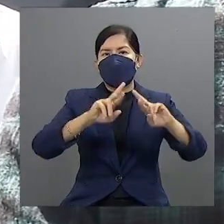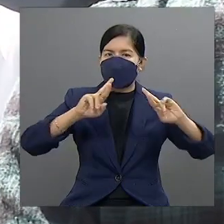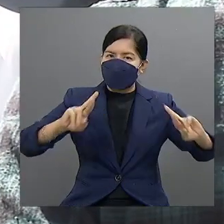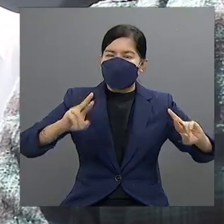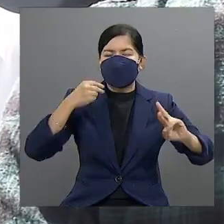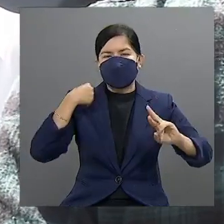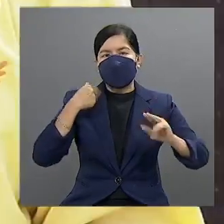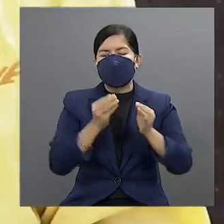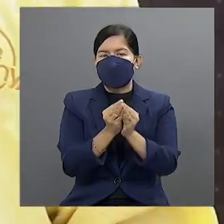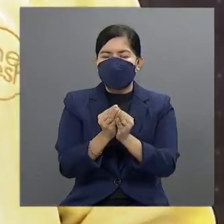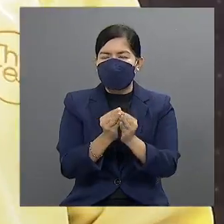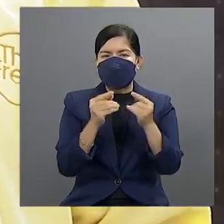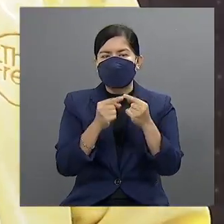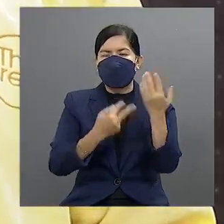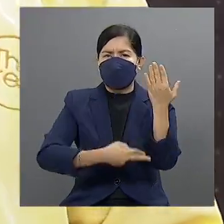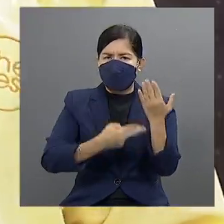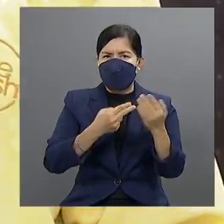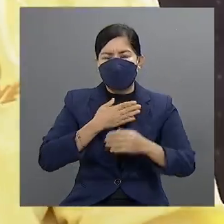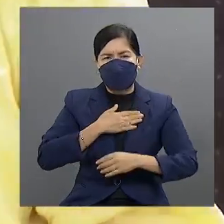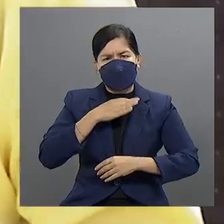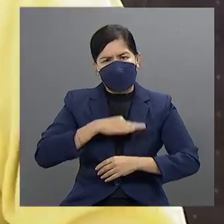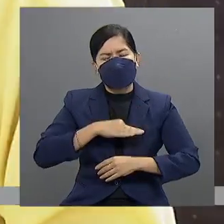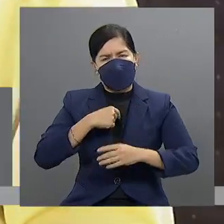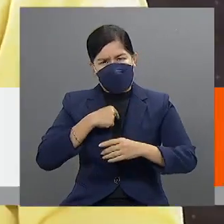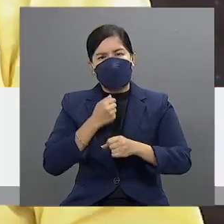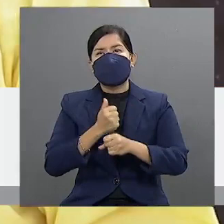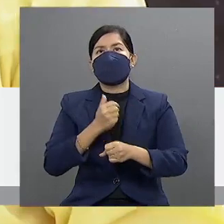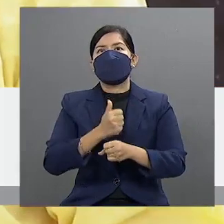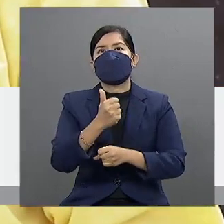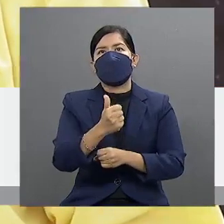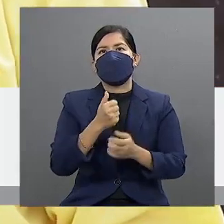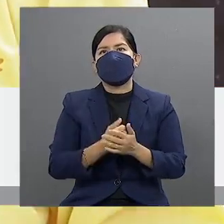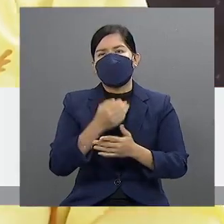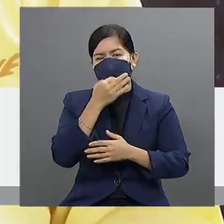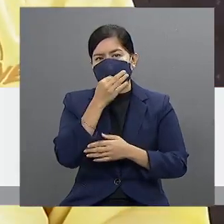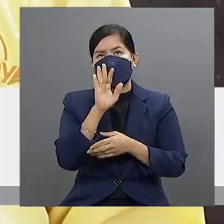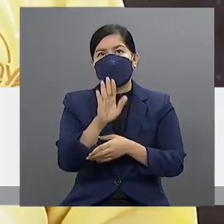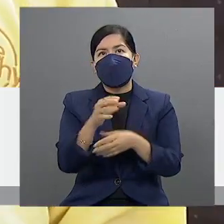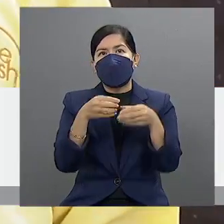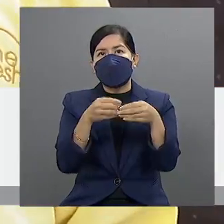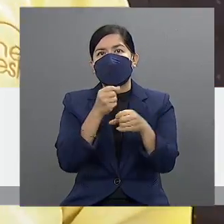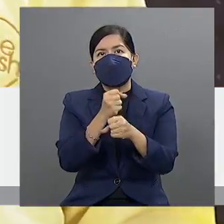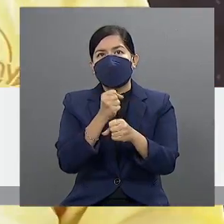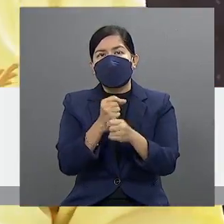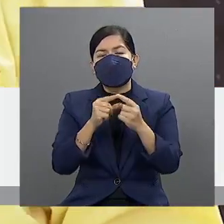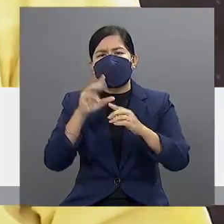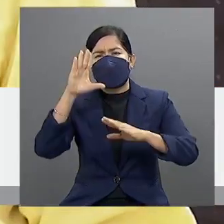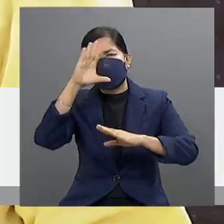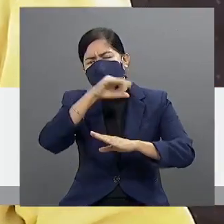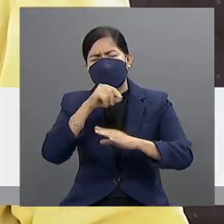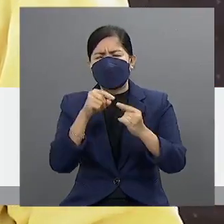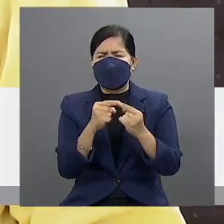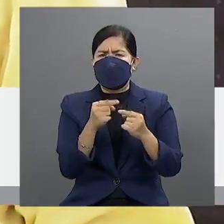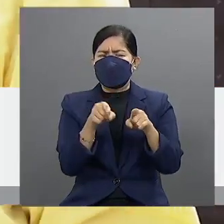มเชื่อว่าพวกเราทำได้ครับ อาชีพของคนกลางคืนมันถูกมองข้ามมันถูกมองข้ามจริงๆนะฮะหลังจากที่รอบแรก